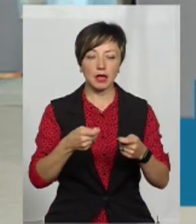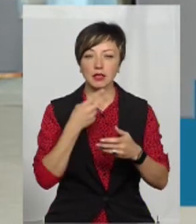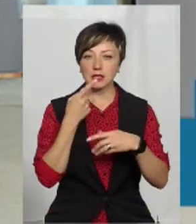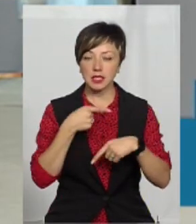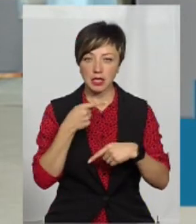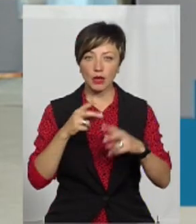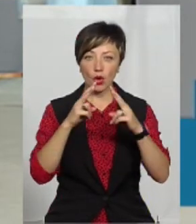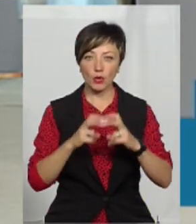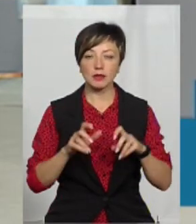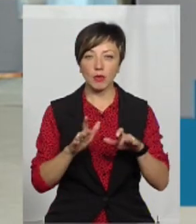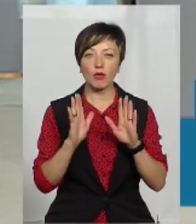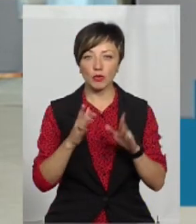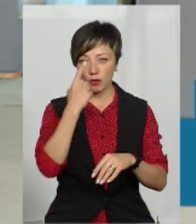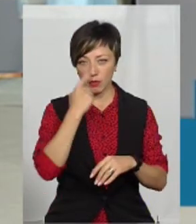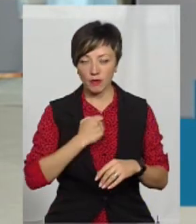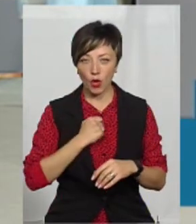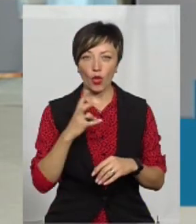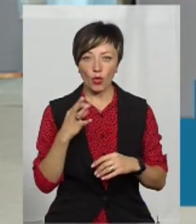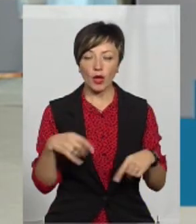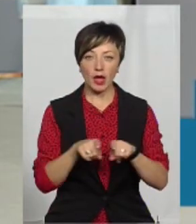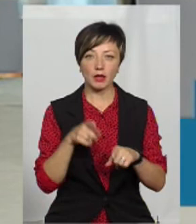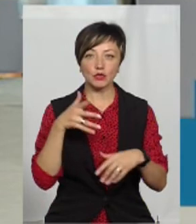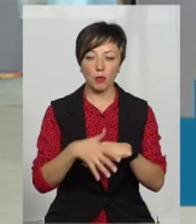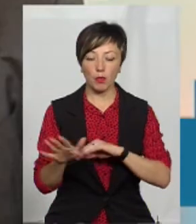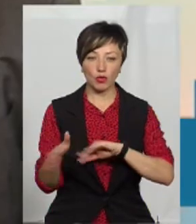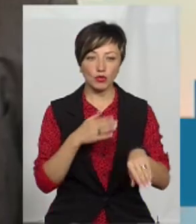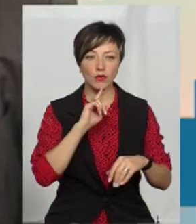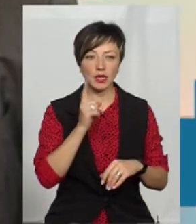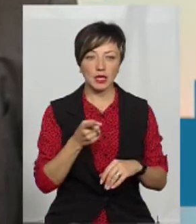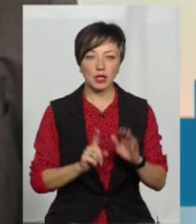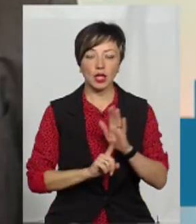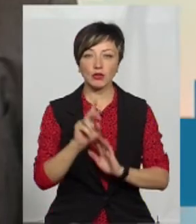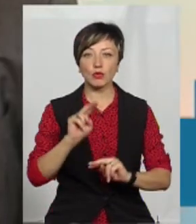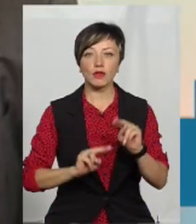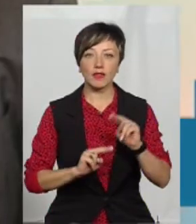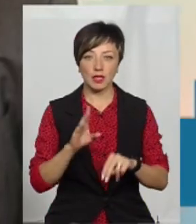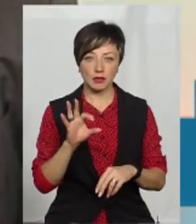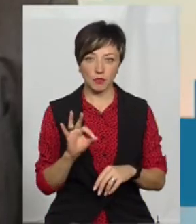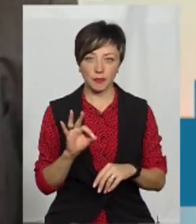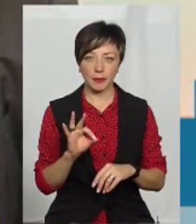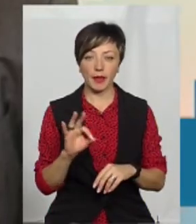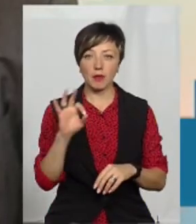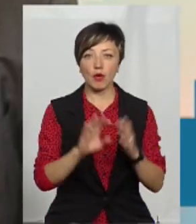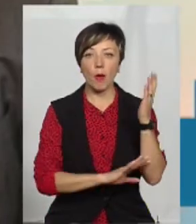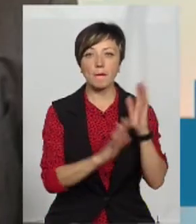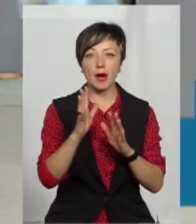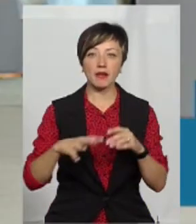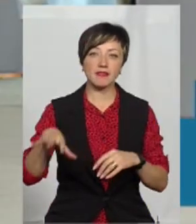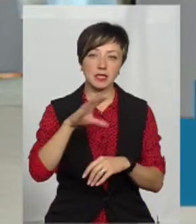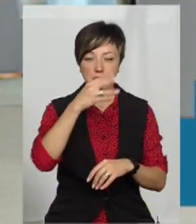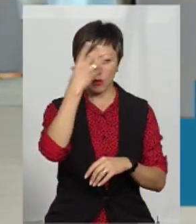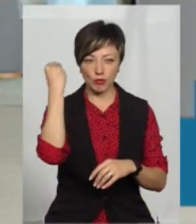розгляд справи буде, і він про це повідомить. Ну, я так зрозумів, пройшло рік, і почалось будівництво. Тобто про парк всі забули.